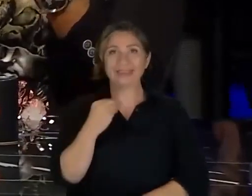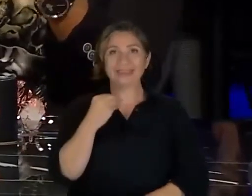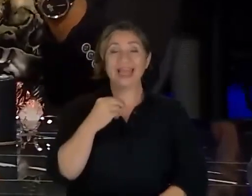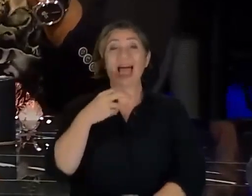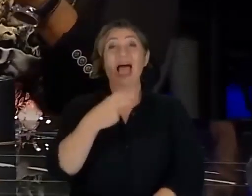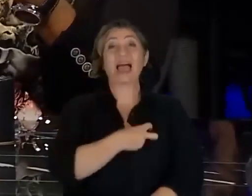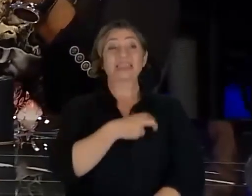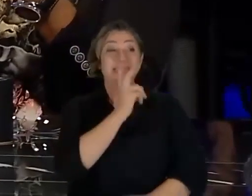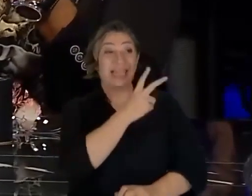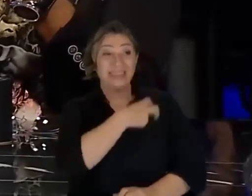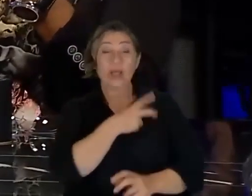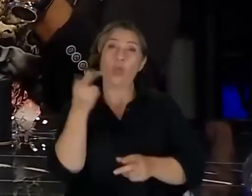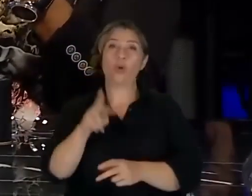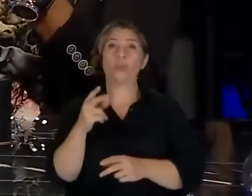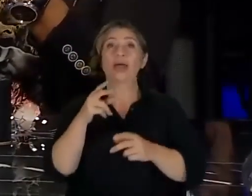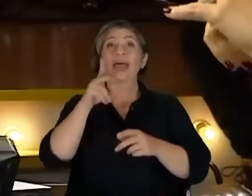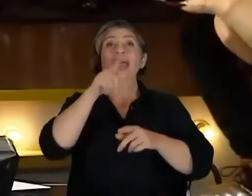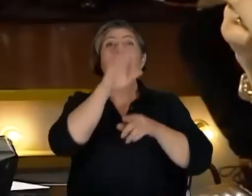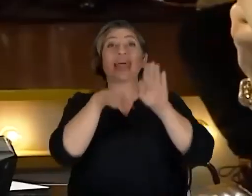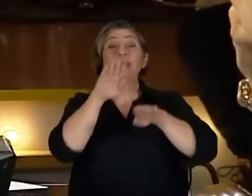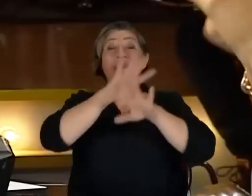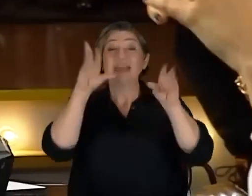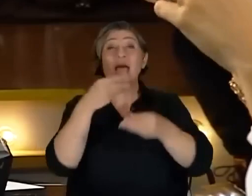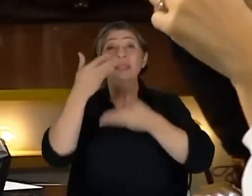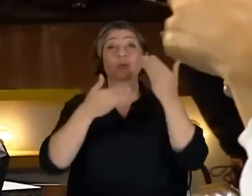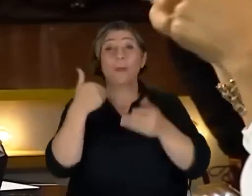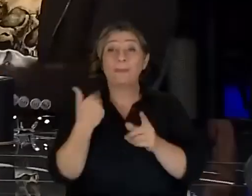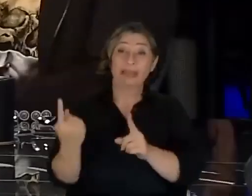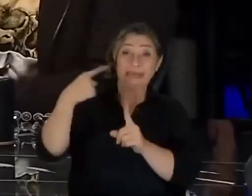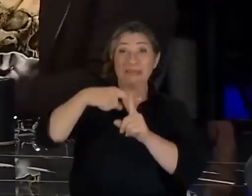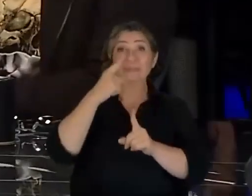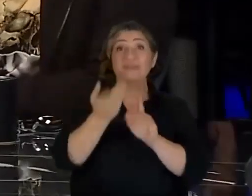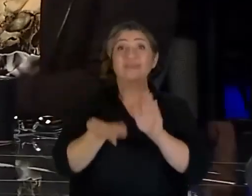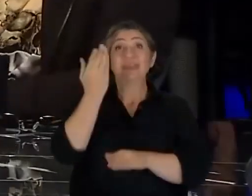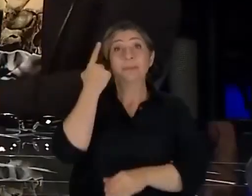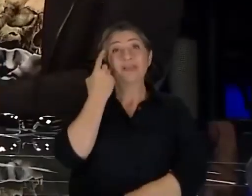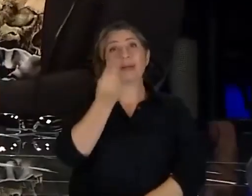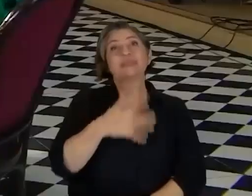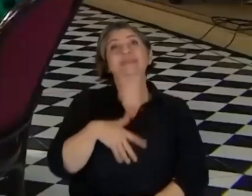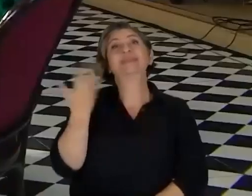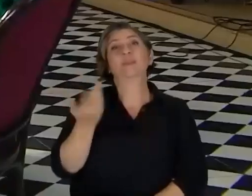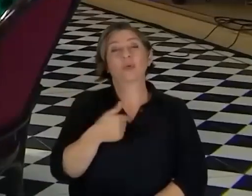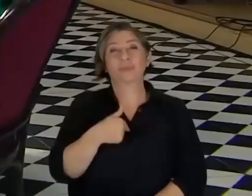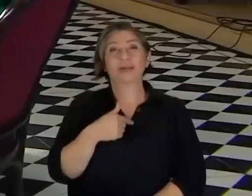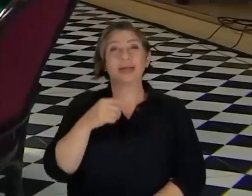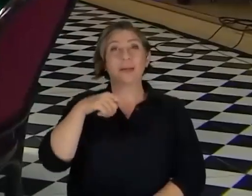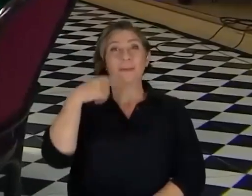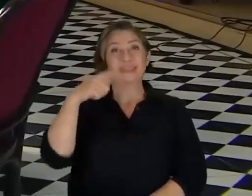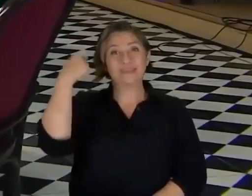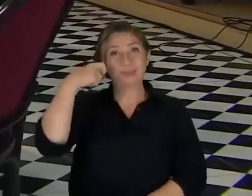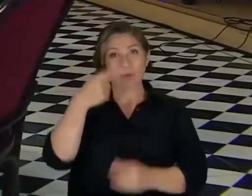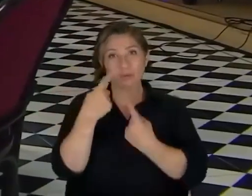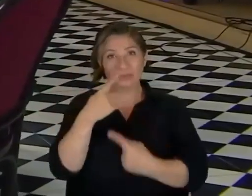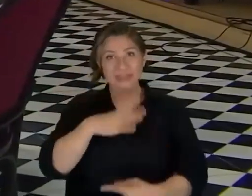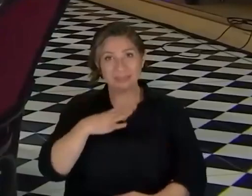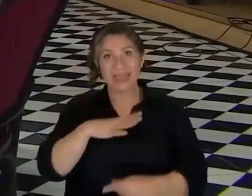zaten. Aşkından evet. Ölüyorum abi. Ya zaten fragman her şeyi anlatıyor. Ben ekstra üzerine hani bir şey fazla bilgi vermek istemiyorum şimdi. Başka bir filmden konuşmak diye.